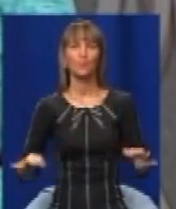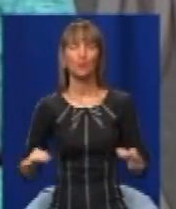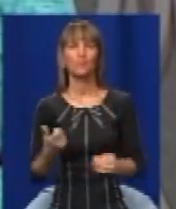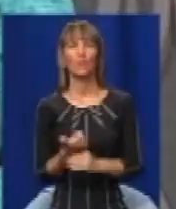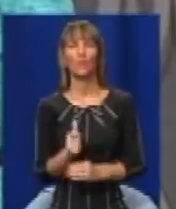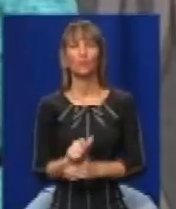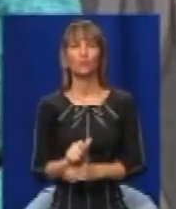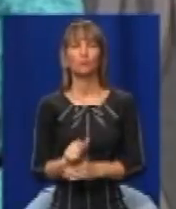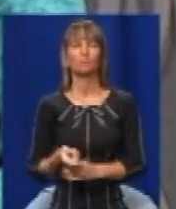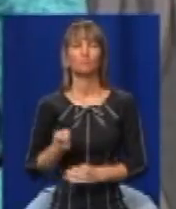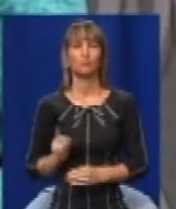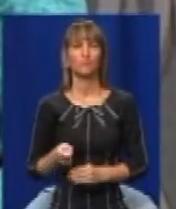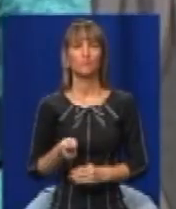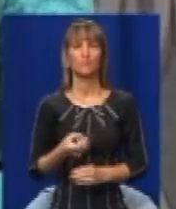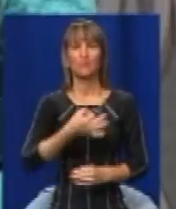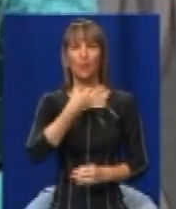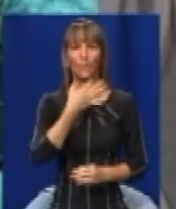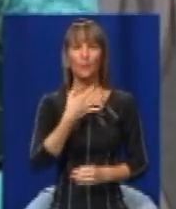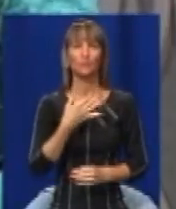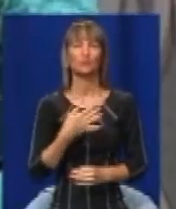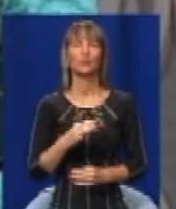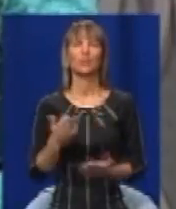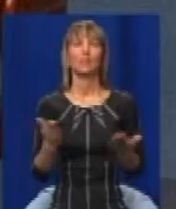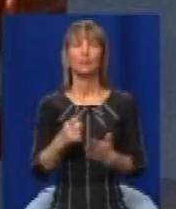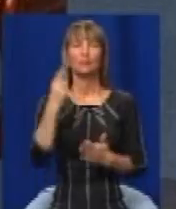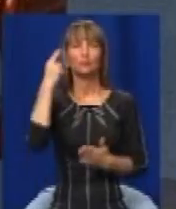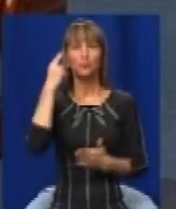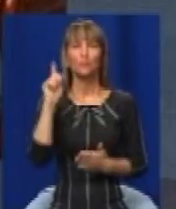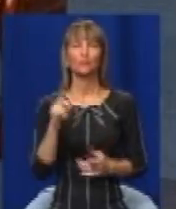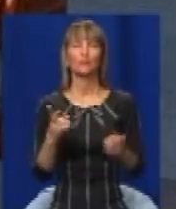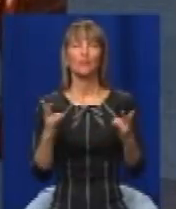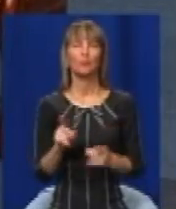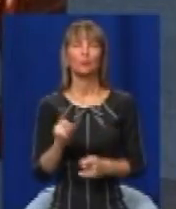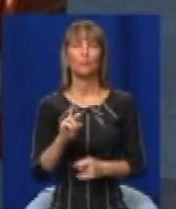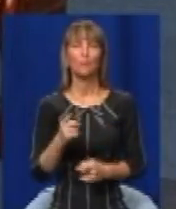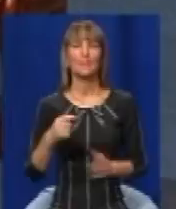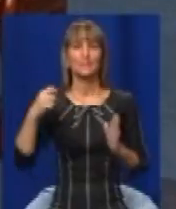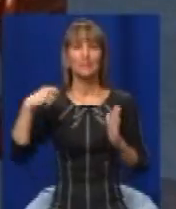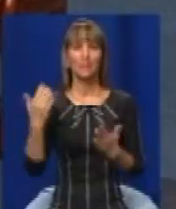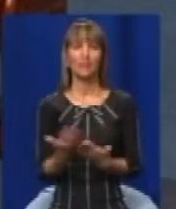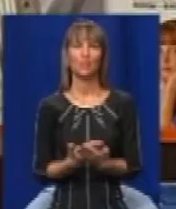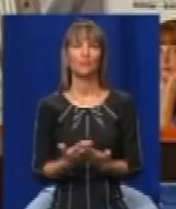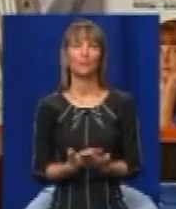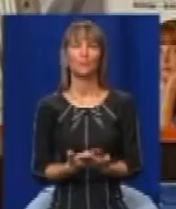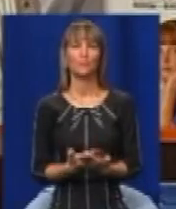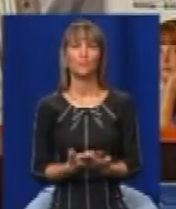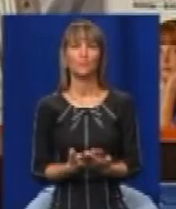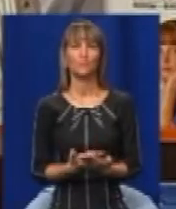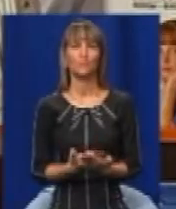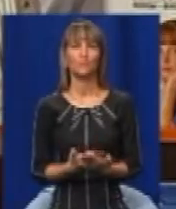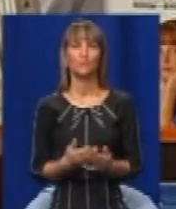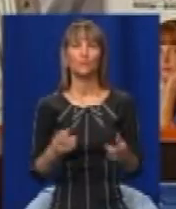таки, дійсно, він захоплюючий. Ну, а як ти думаєш, що треба для того, щоб зняти фільм?